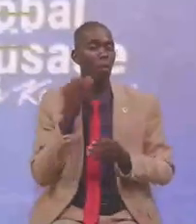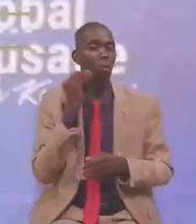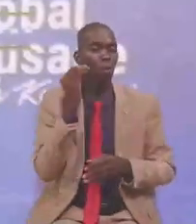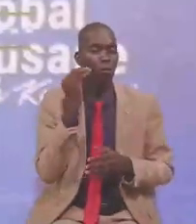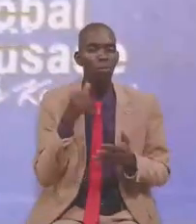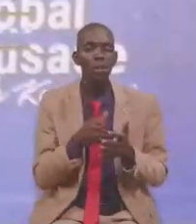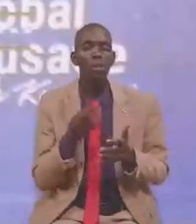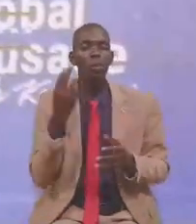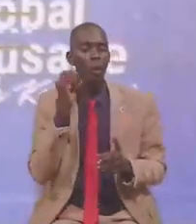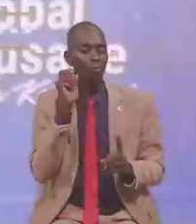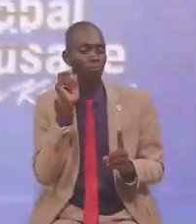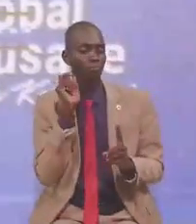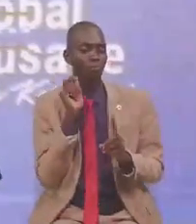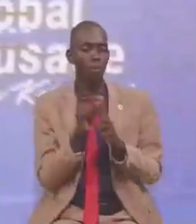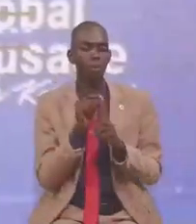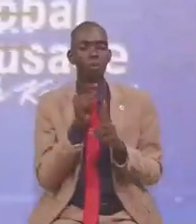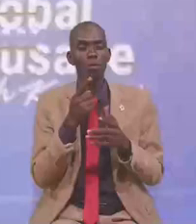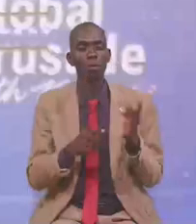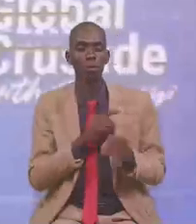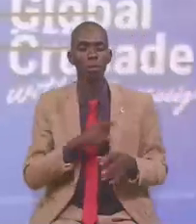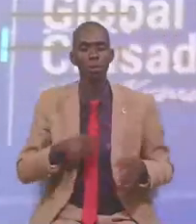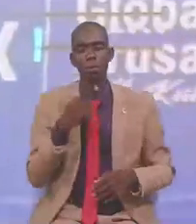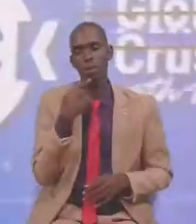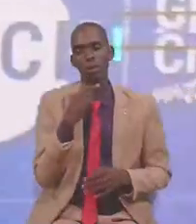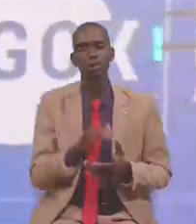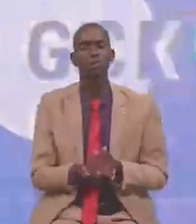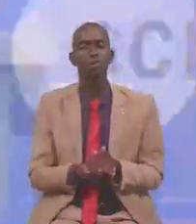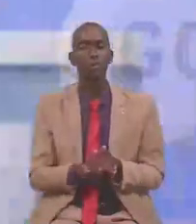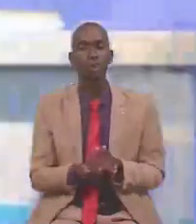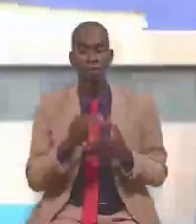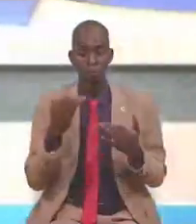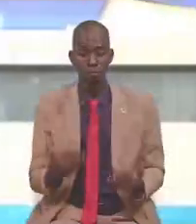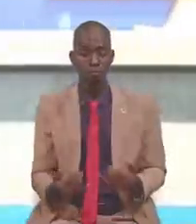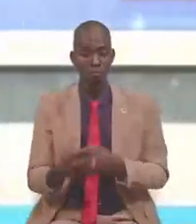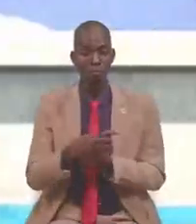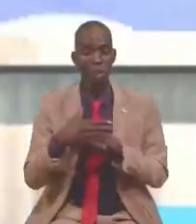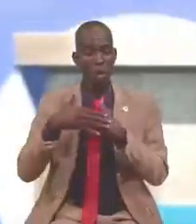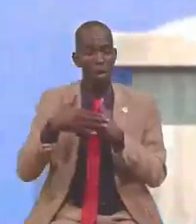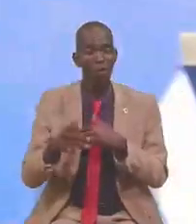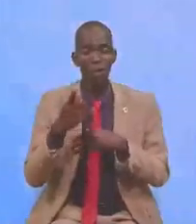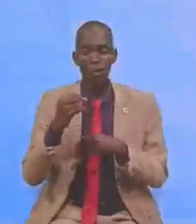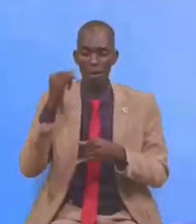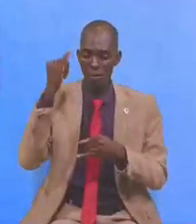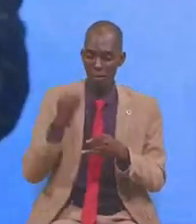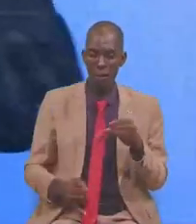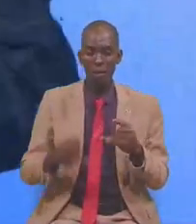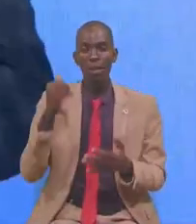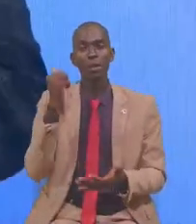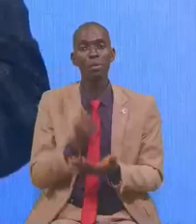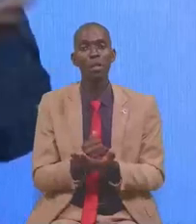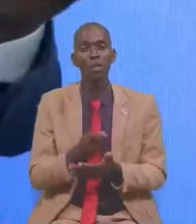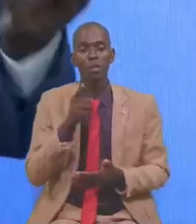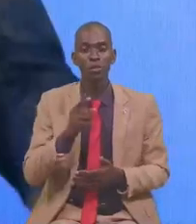exactement ce que le Seigneur a dit. Ce jour, après le dernier amen, vous allez